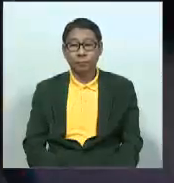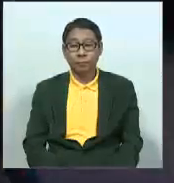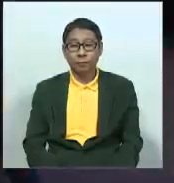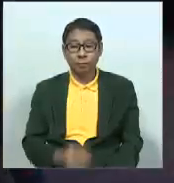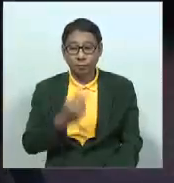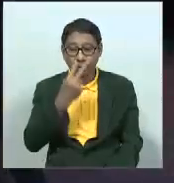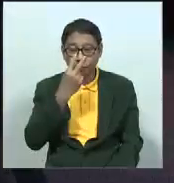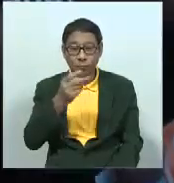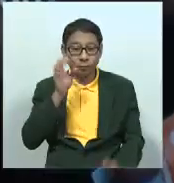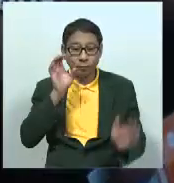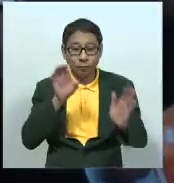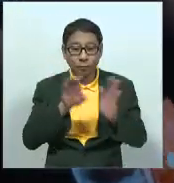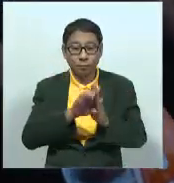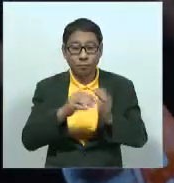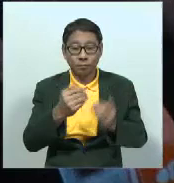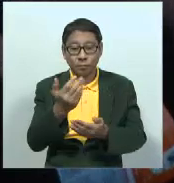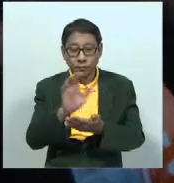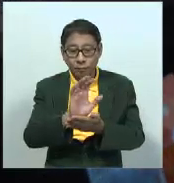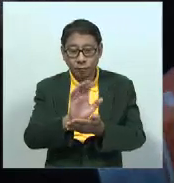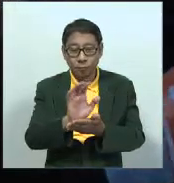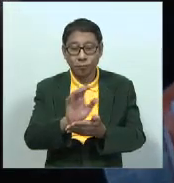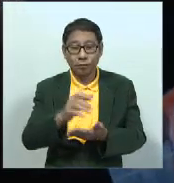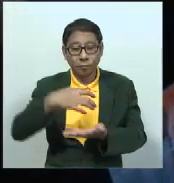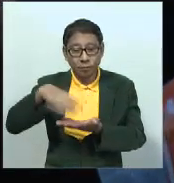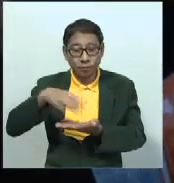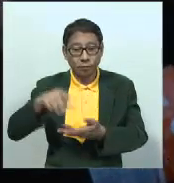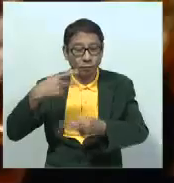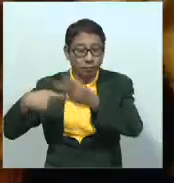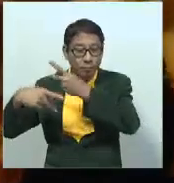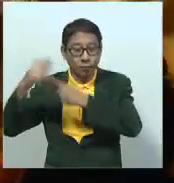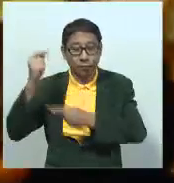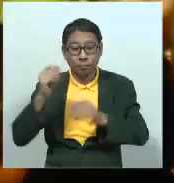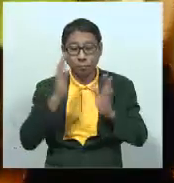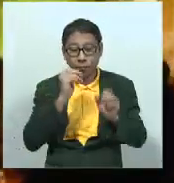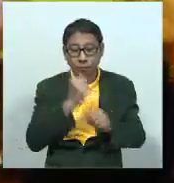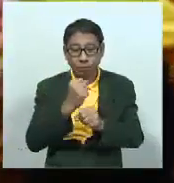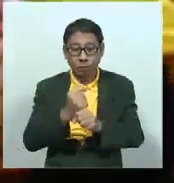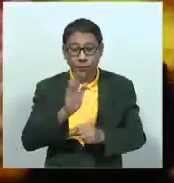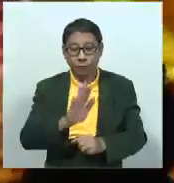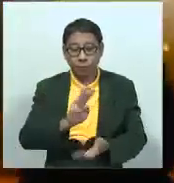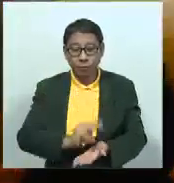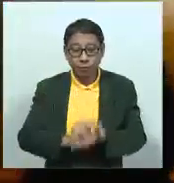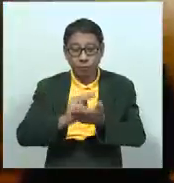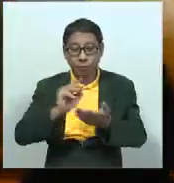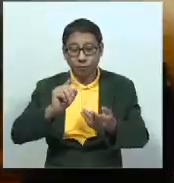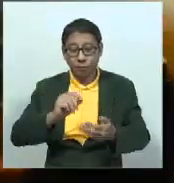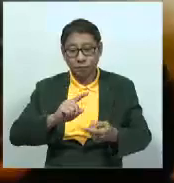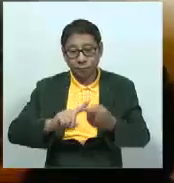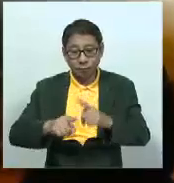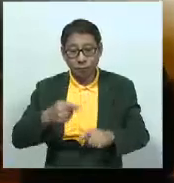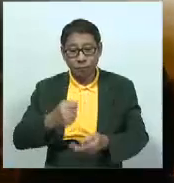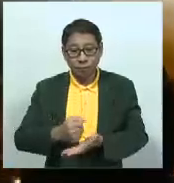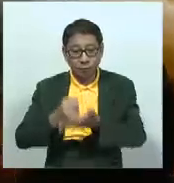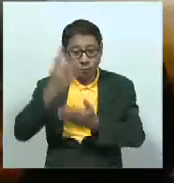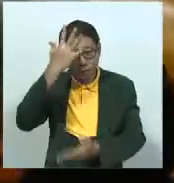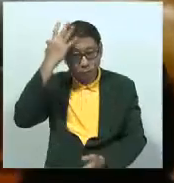ที่คุณผู้ชมเห็นนะครับก็เป็นภาพยนตร์4มิติบอกเล่าประวัติความเป็นมาและภารกิจต่างๆของมูลนิธิอาสาเพื่อน